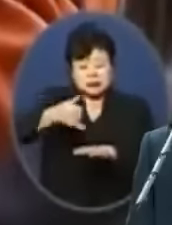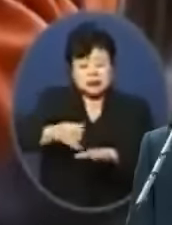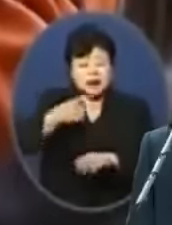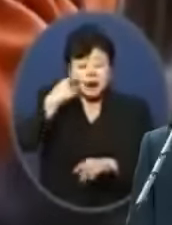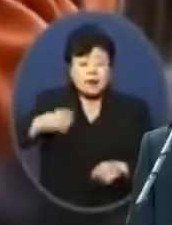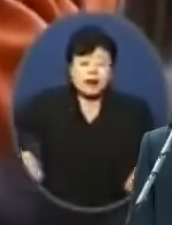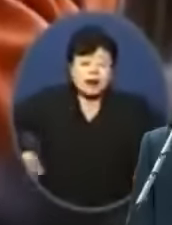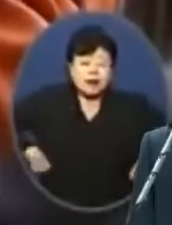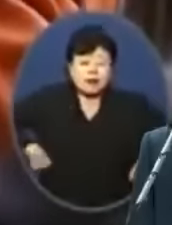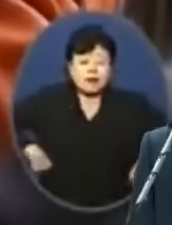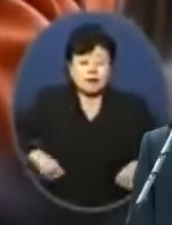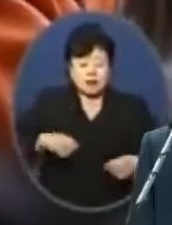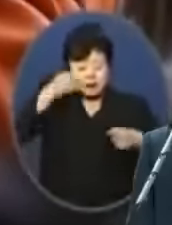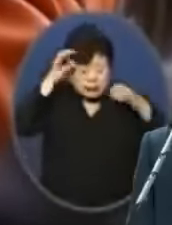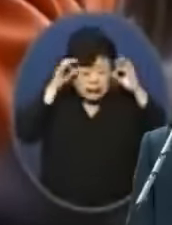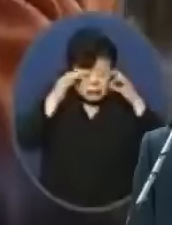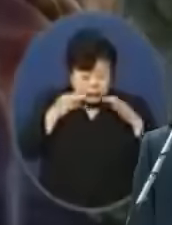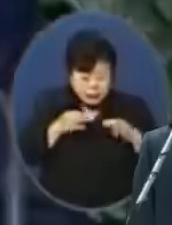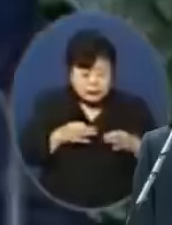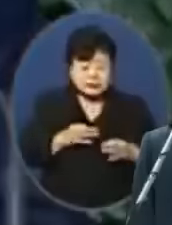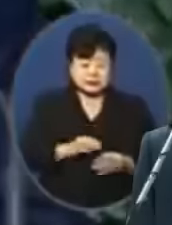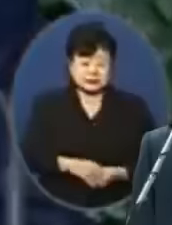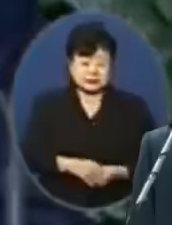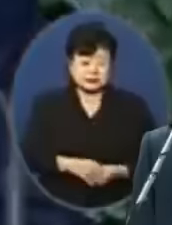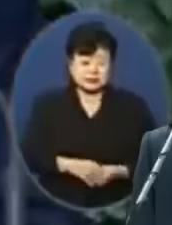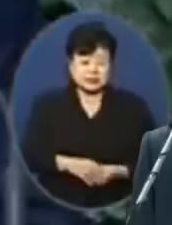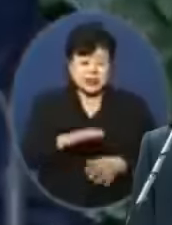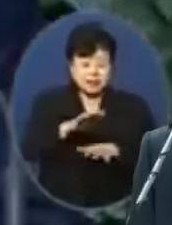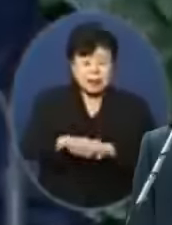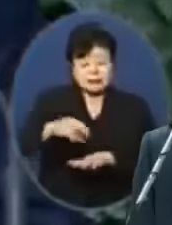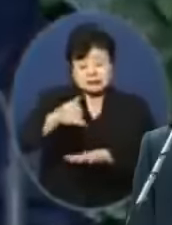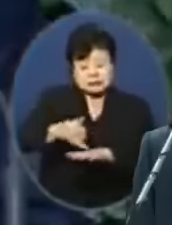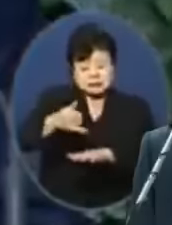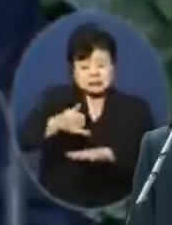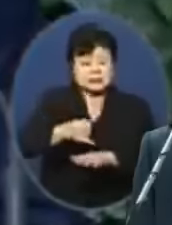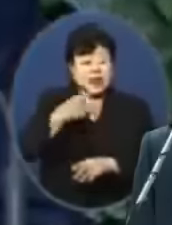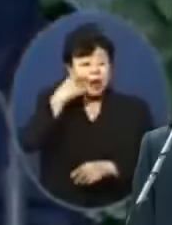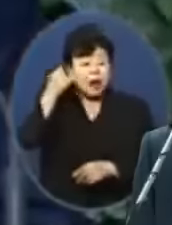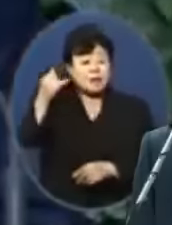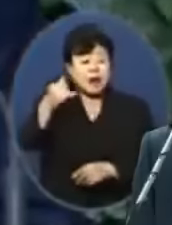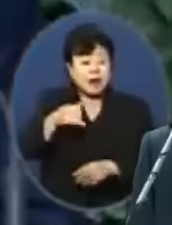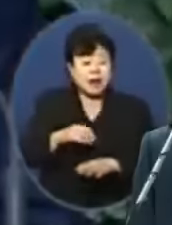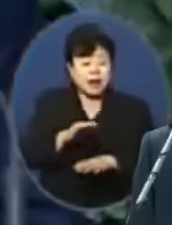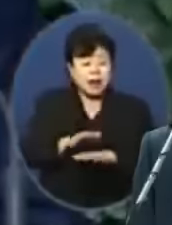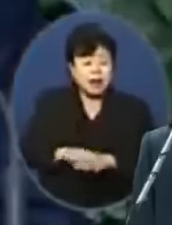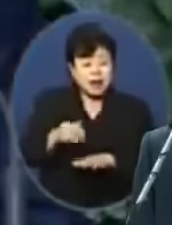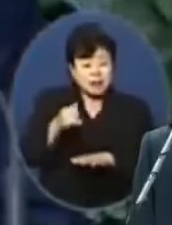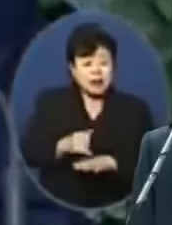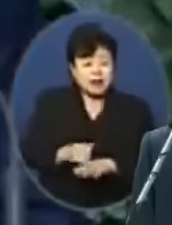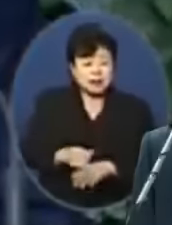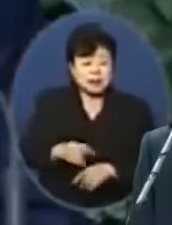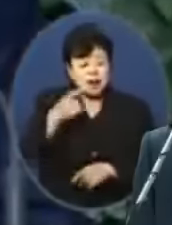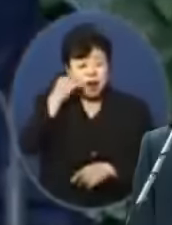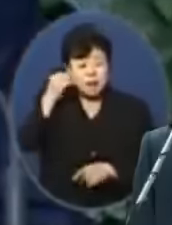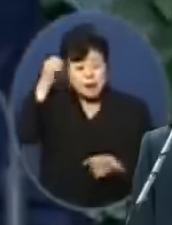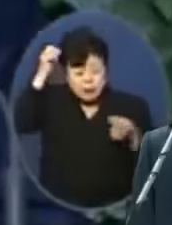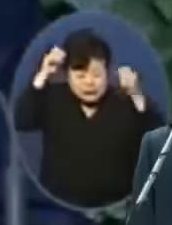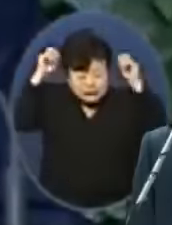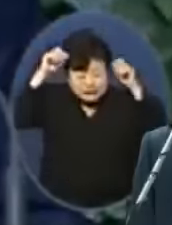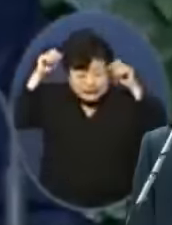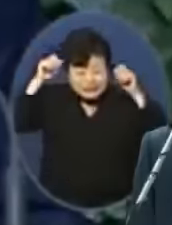어머니 덩어리에 업고 땀을 흘리면서 밭을 매는데 어머니는 밭을 메고 나는 어머니 머리카락을 메고